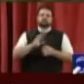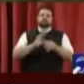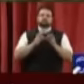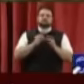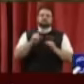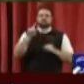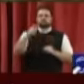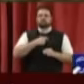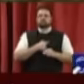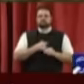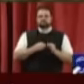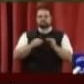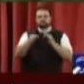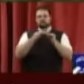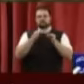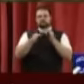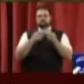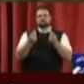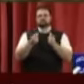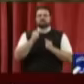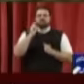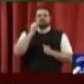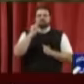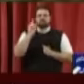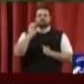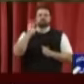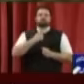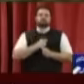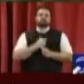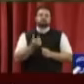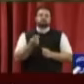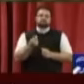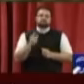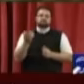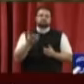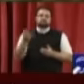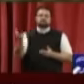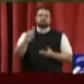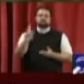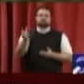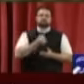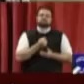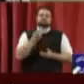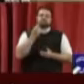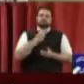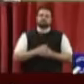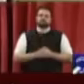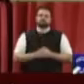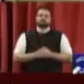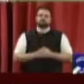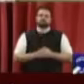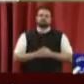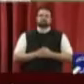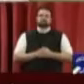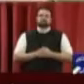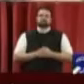gestioneze bani. Oamenii care nu au posibilități financiare sau care nu își creează bani, mai găsesc undeva că la cel sărac nici boi nu